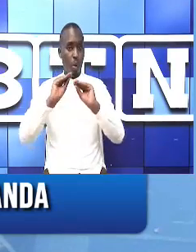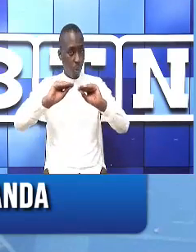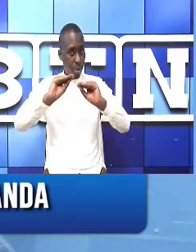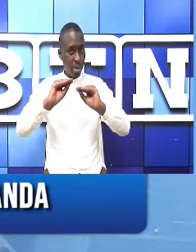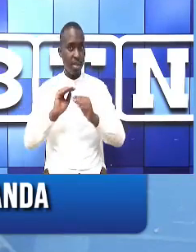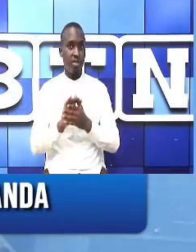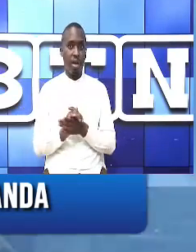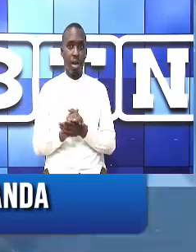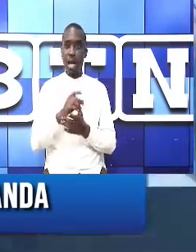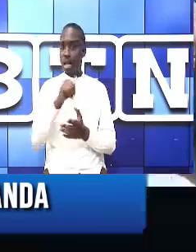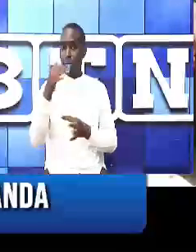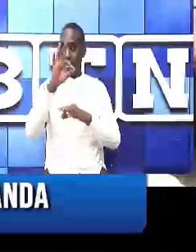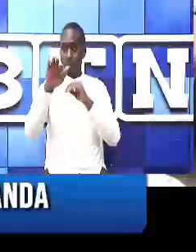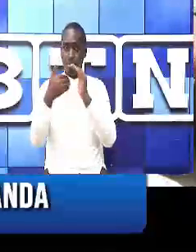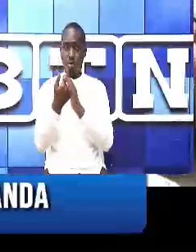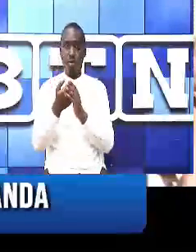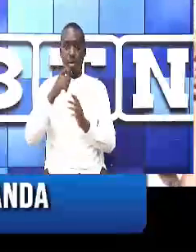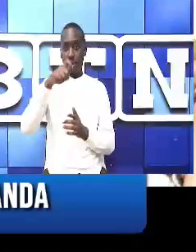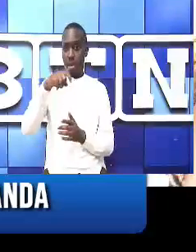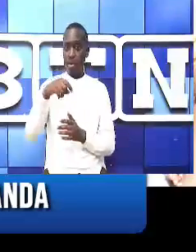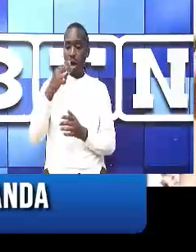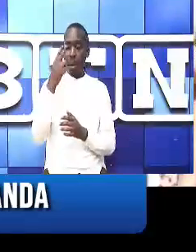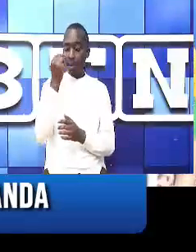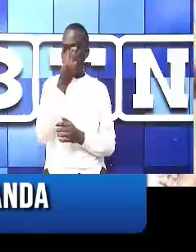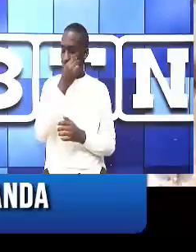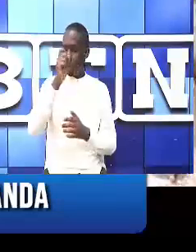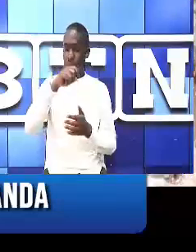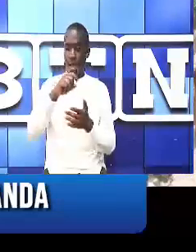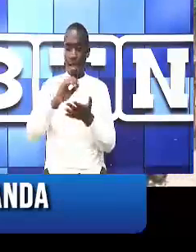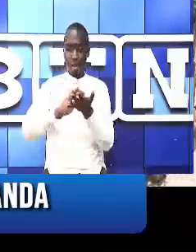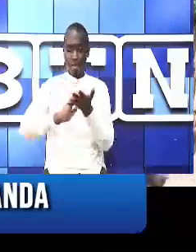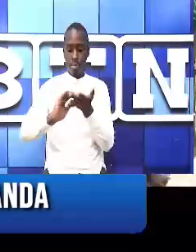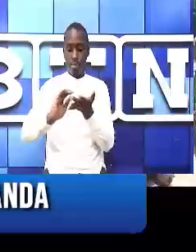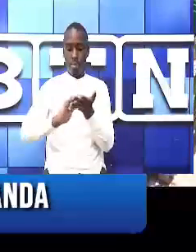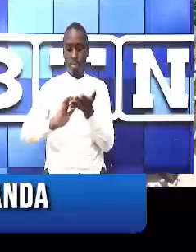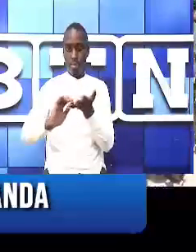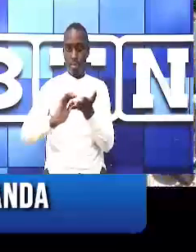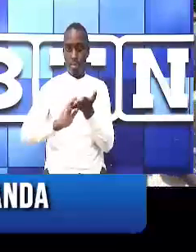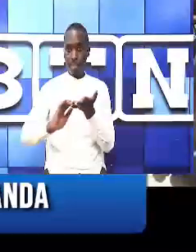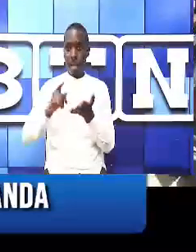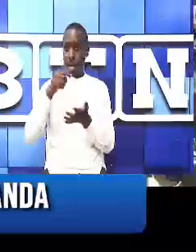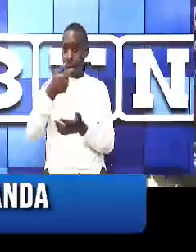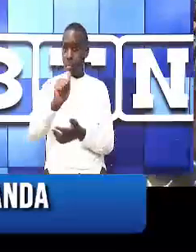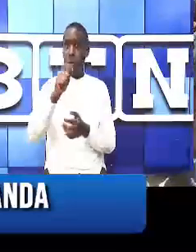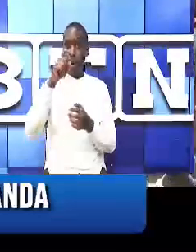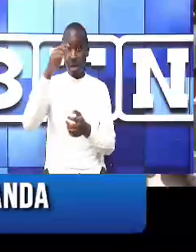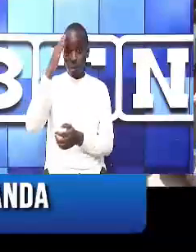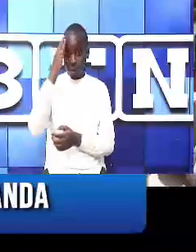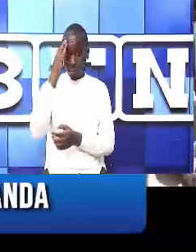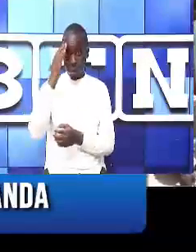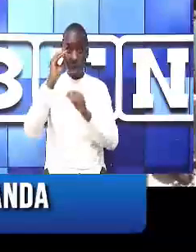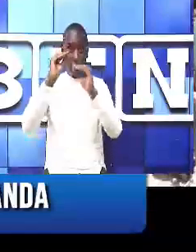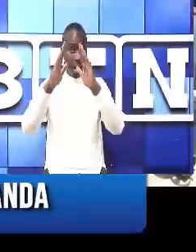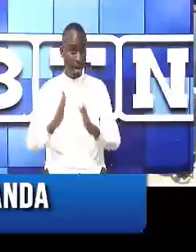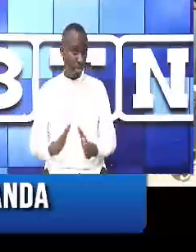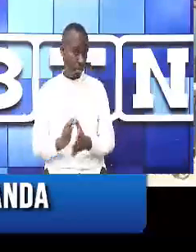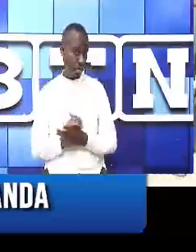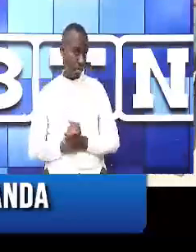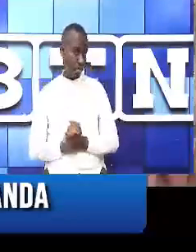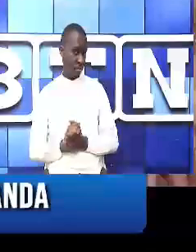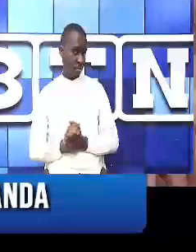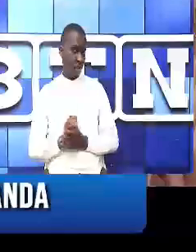kubigisha n'ibikenewe waba batabona bakenera inyandiko yihariye yitwa burati abo nabo bakeneye kuyimenya abarimu